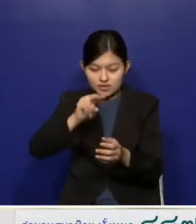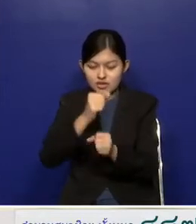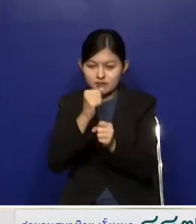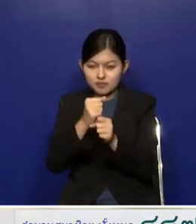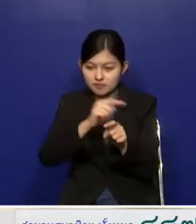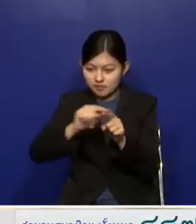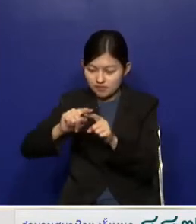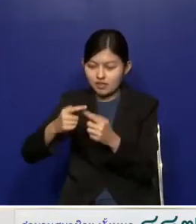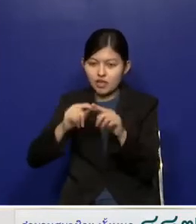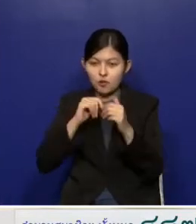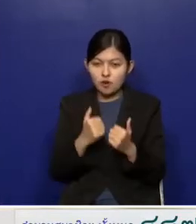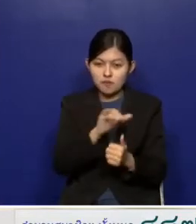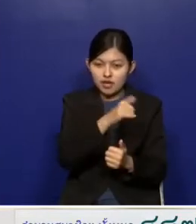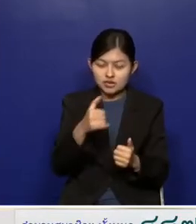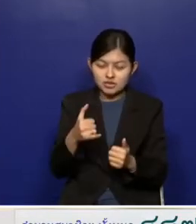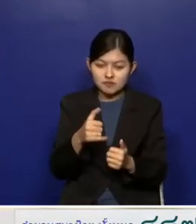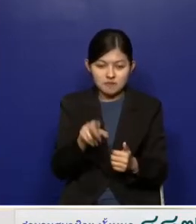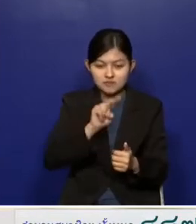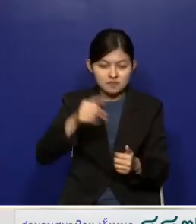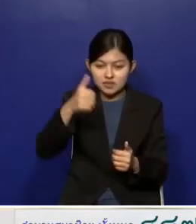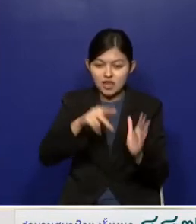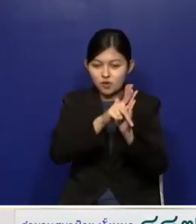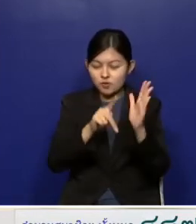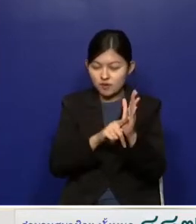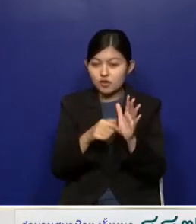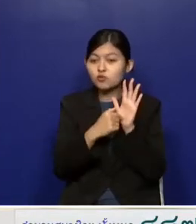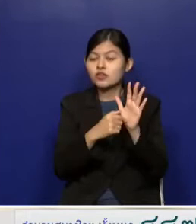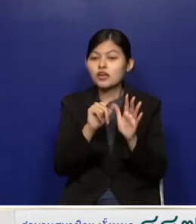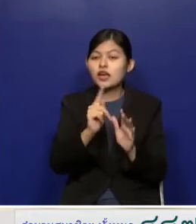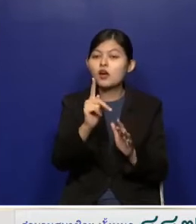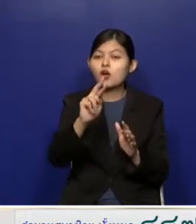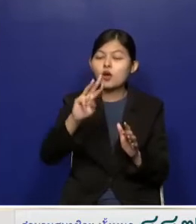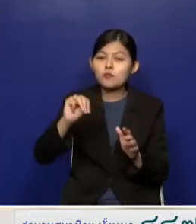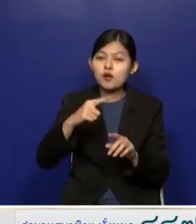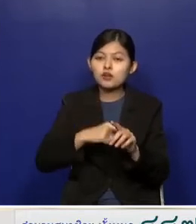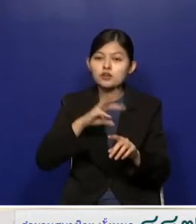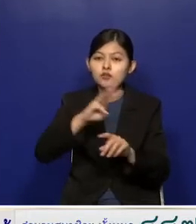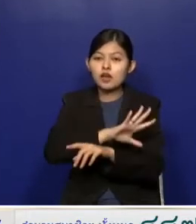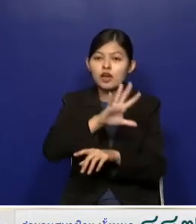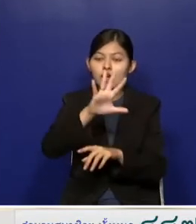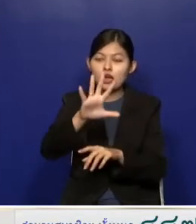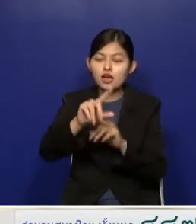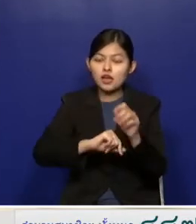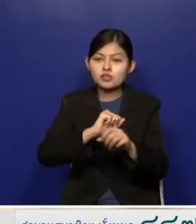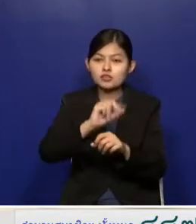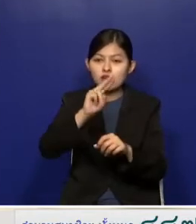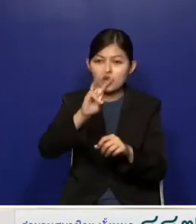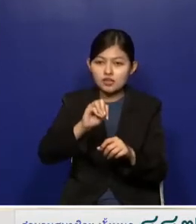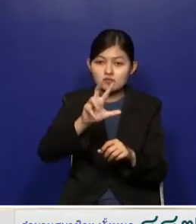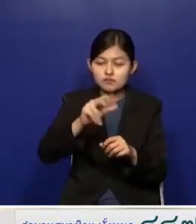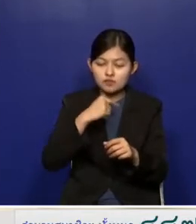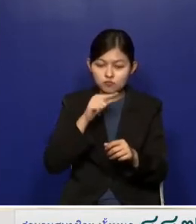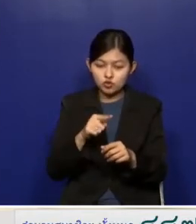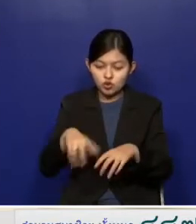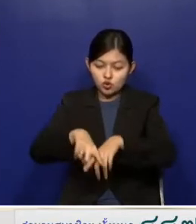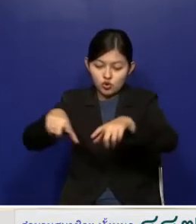ประเดนมัใช้ไม่ได้กับกลมชาิพันเช่น มะติคอร.ม.2 มทุนา 53 บอกว่าต้องสร้างคามมนโงดานที่อยู่